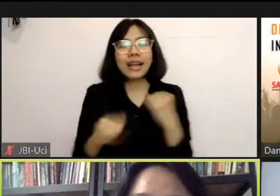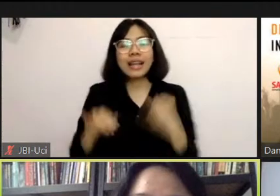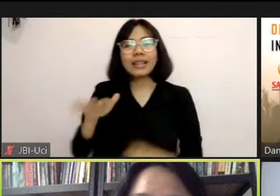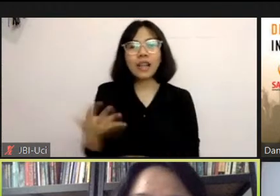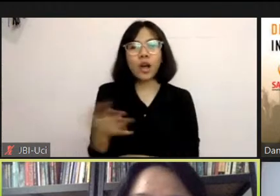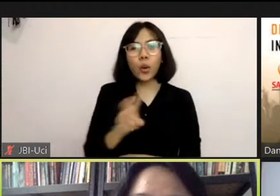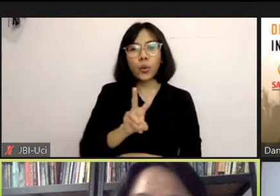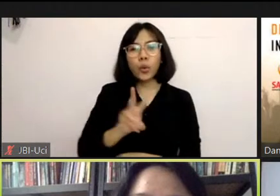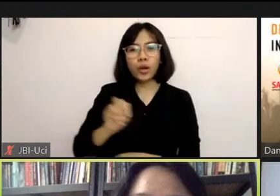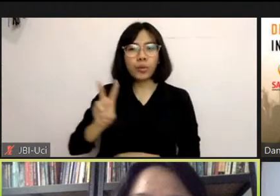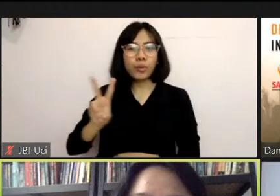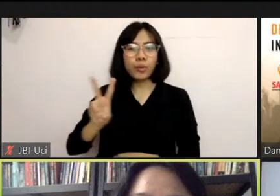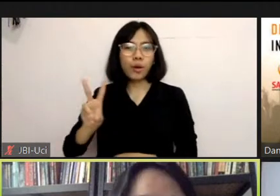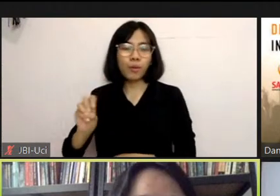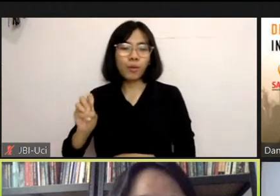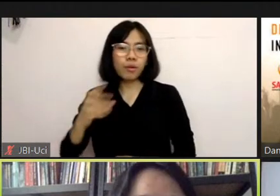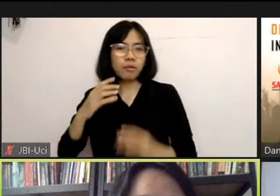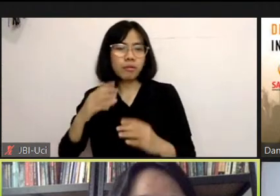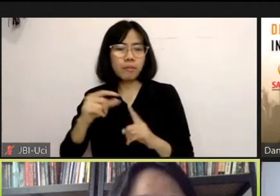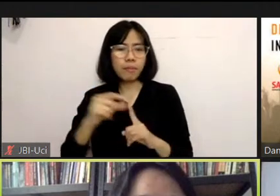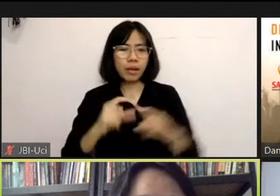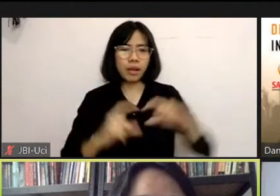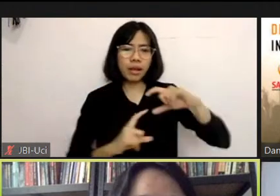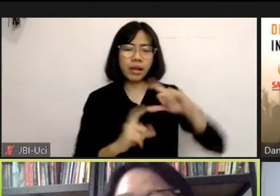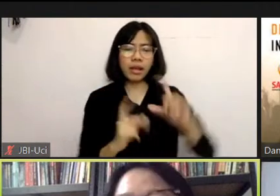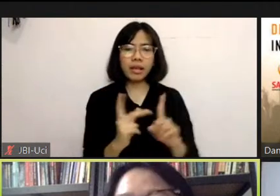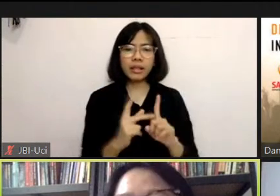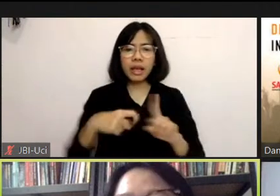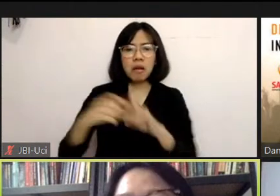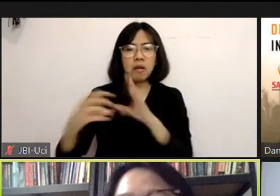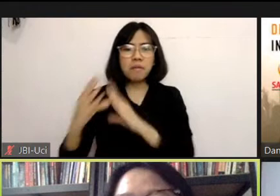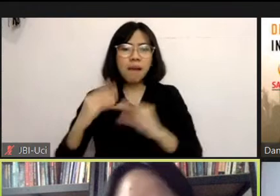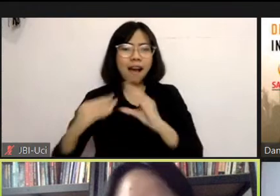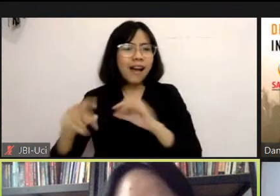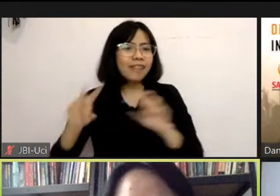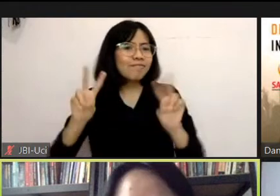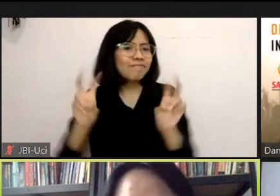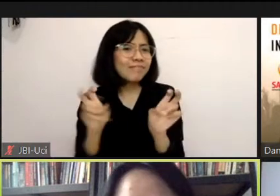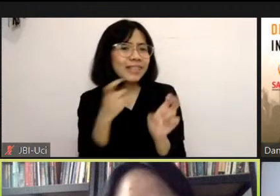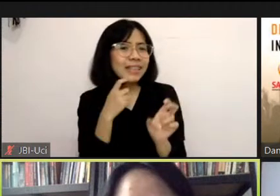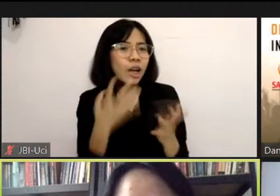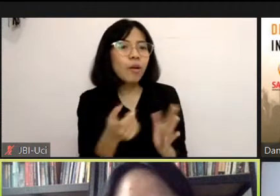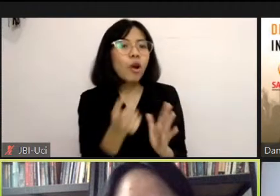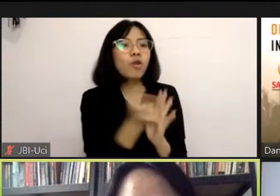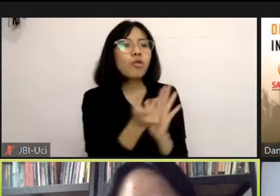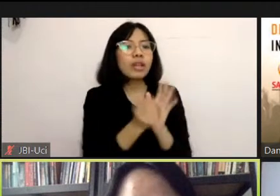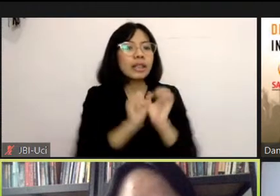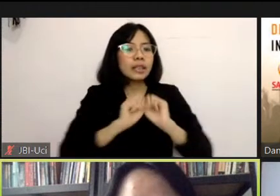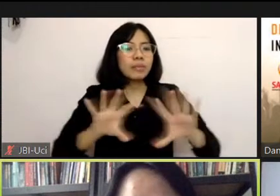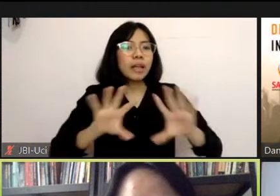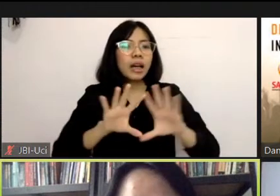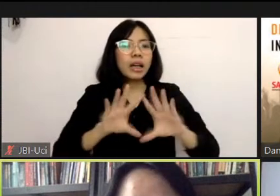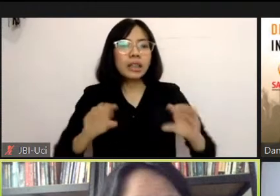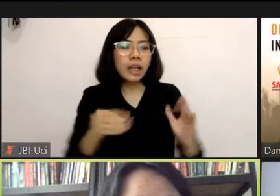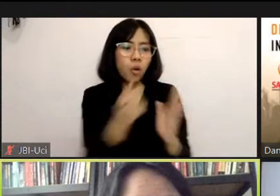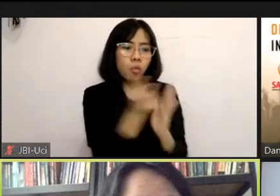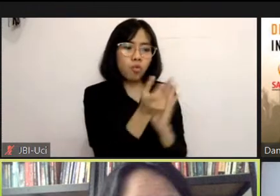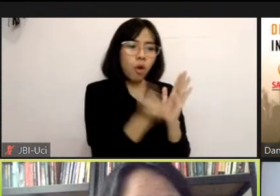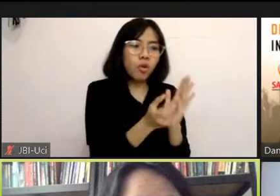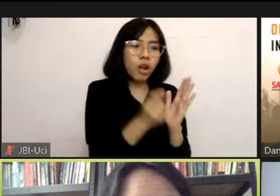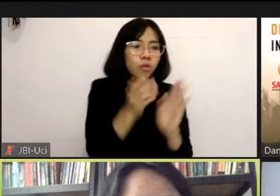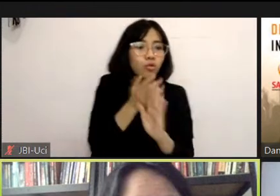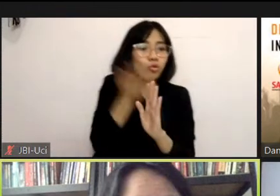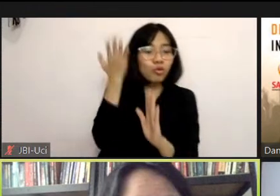akan membahas mengenai Undang-Undang Cipta Kerja. Sekarang kita nggak bisa sebut RUU lagi, karena sudah jadi Undang-Undang Cipta Kerja,